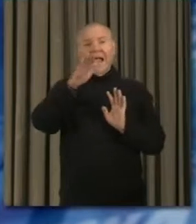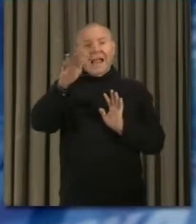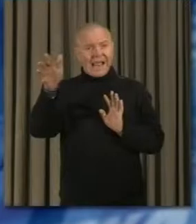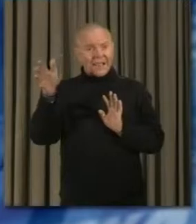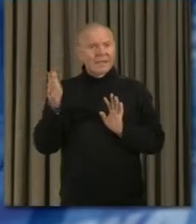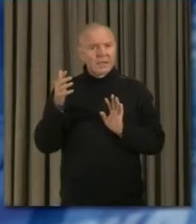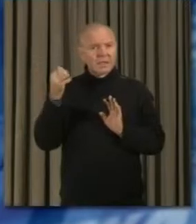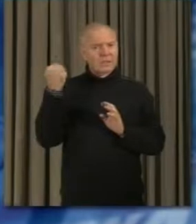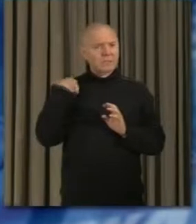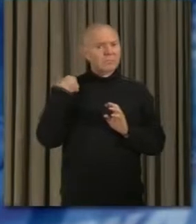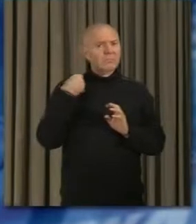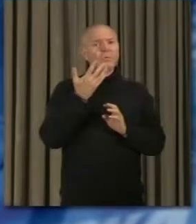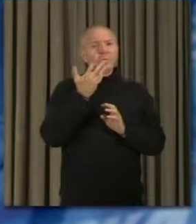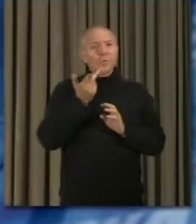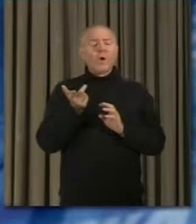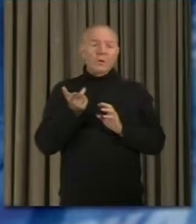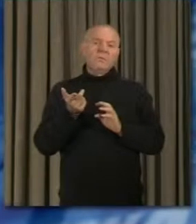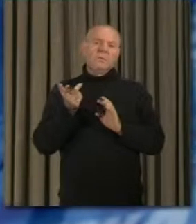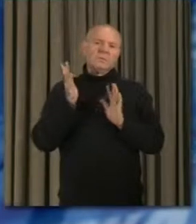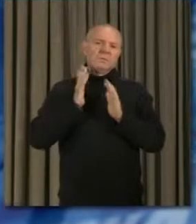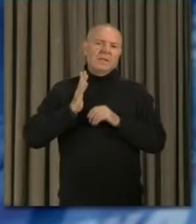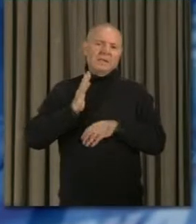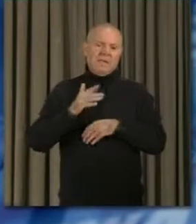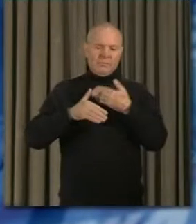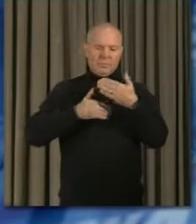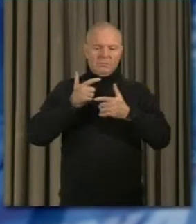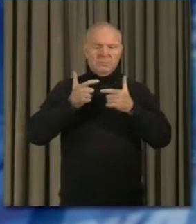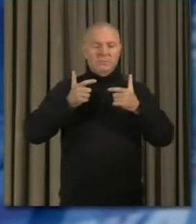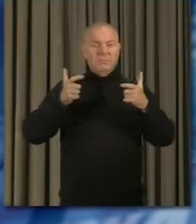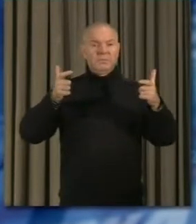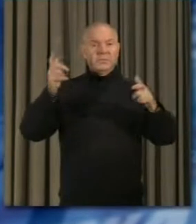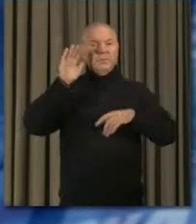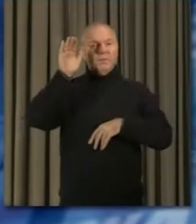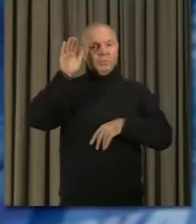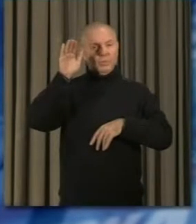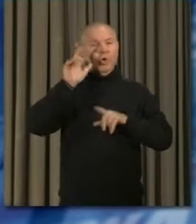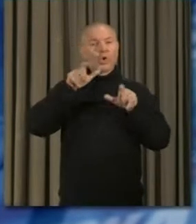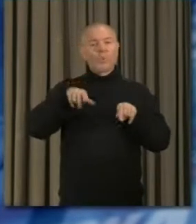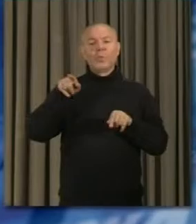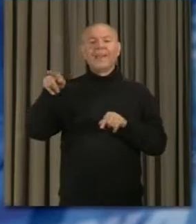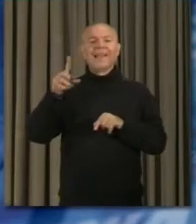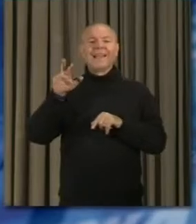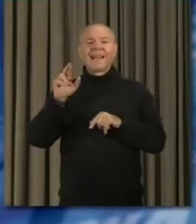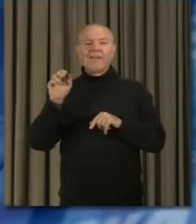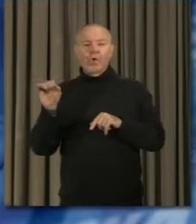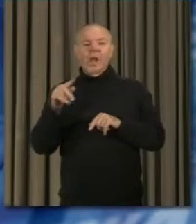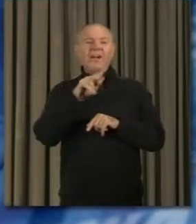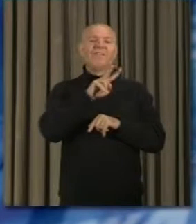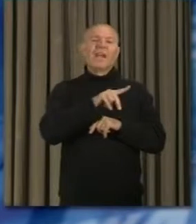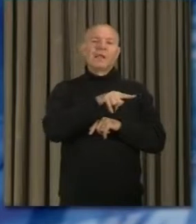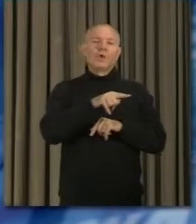Ossola Viva e per il futuro i promotori sperano di estendere il progetto anche i comuni di Crevola e Villa d'Ossola